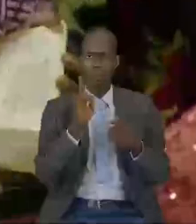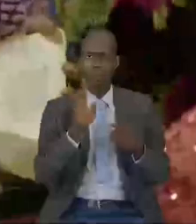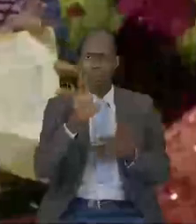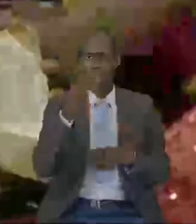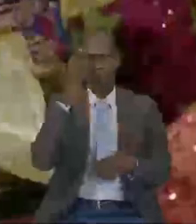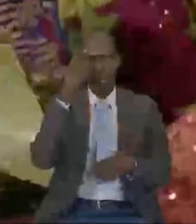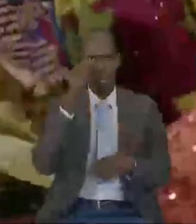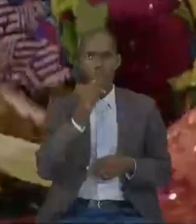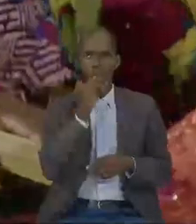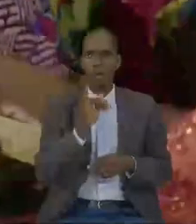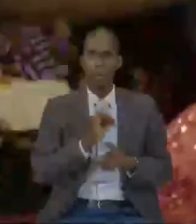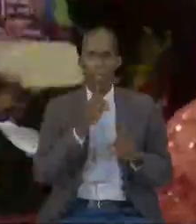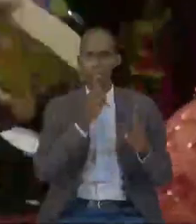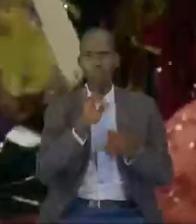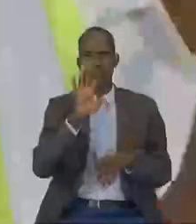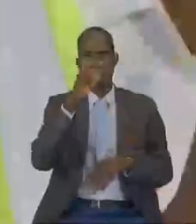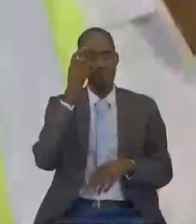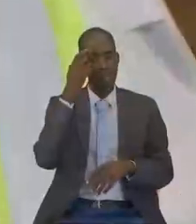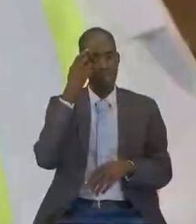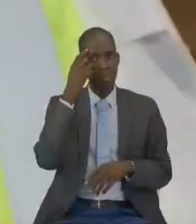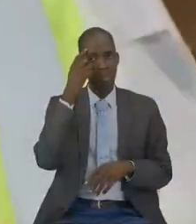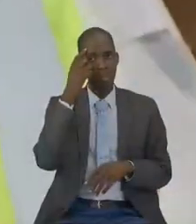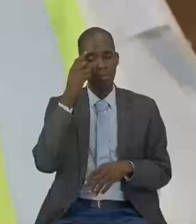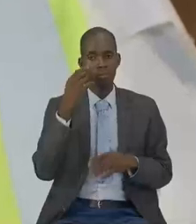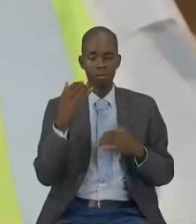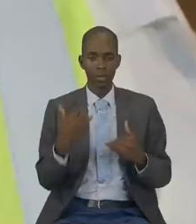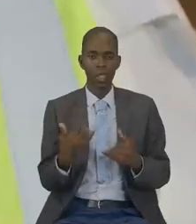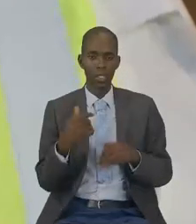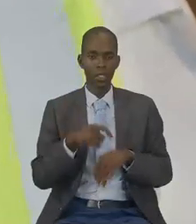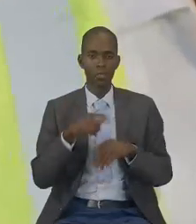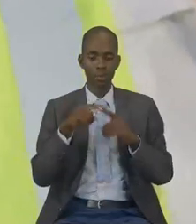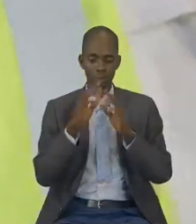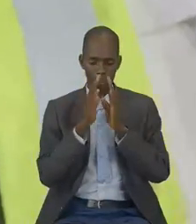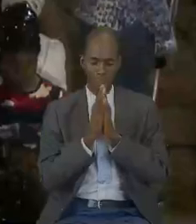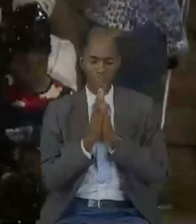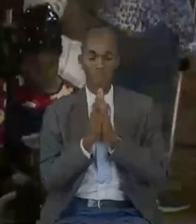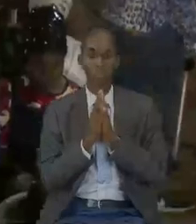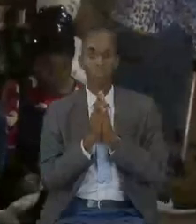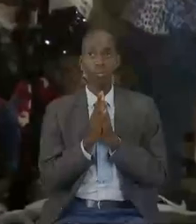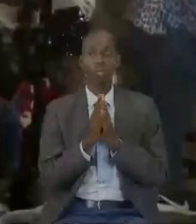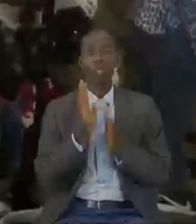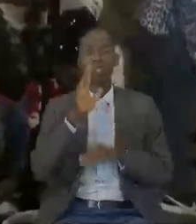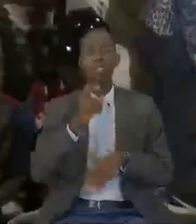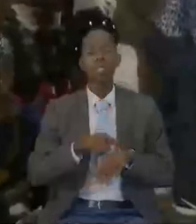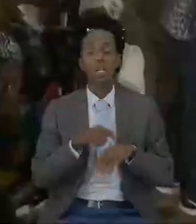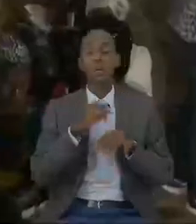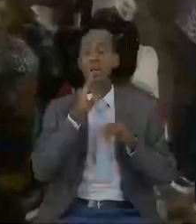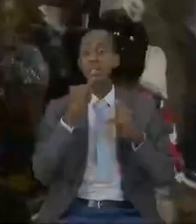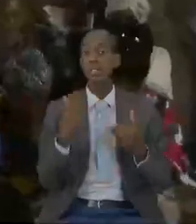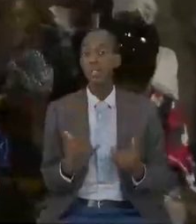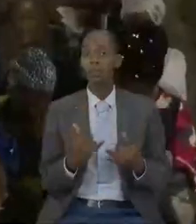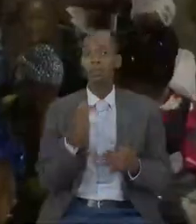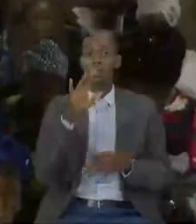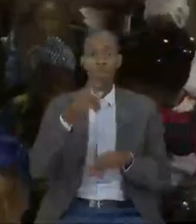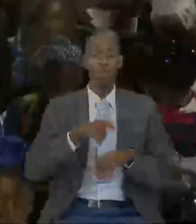je parle de toi? Est-ce que je dis vraiment ce que tu veux? La tête baissée. Ton moment